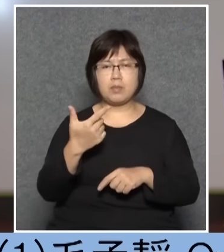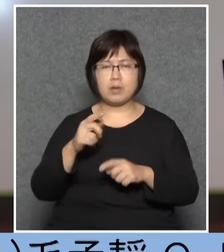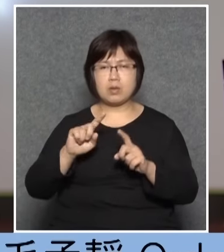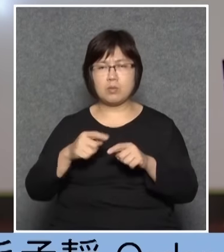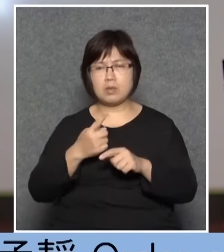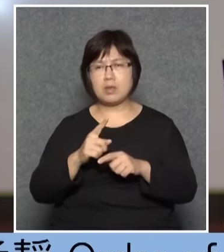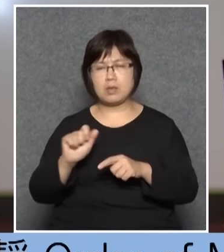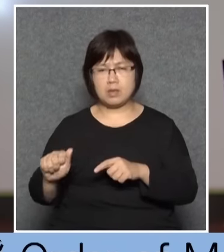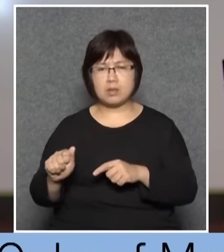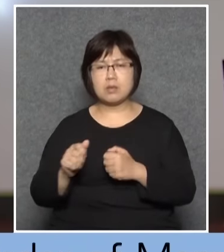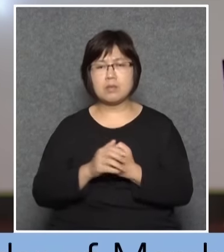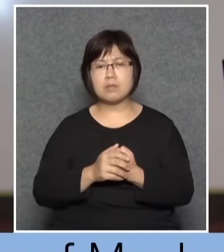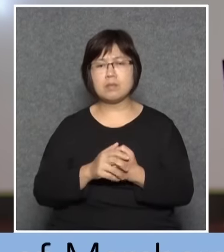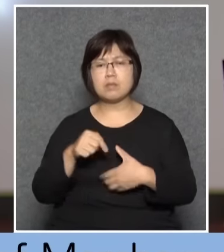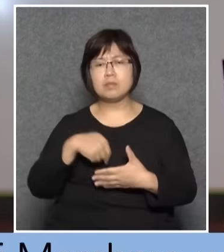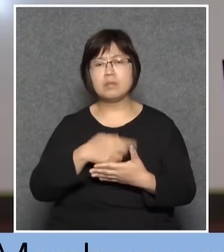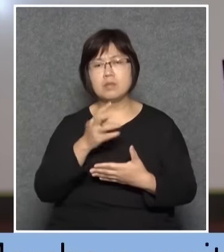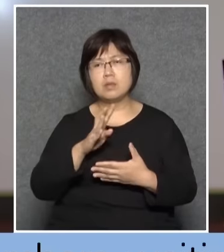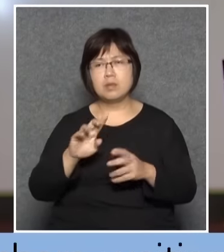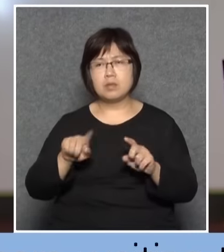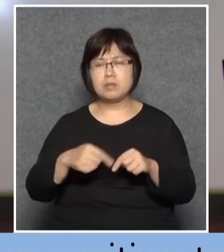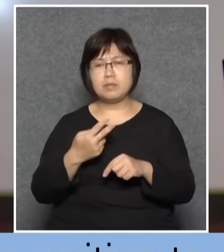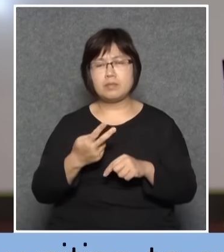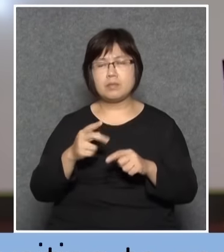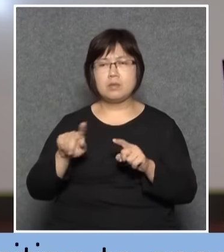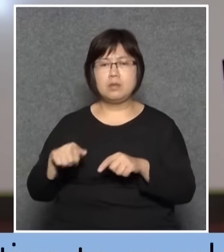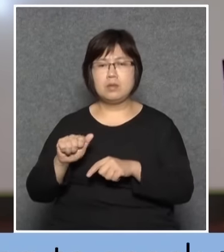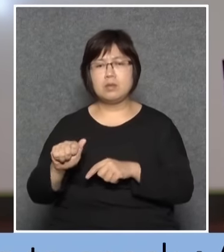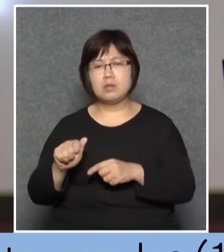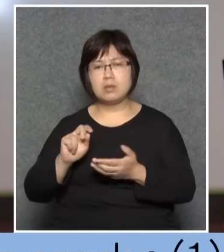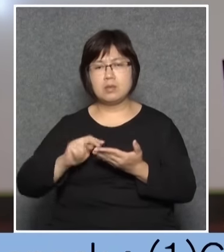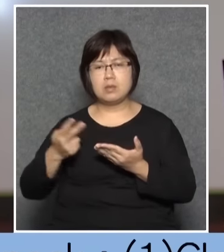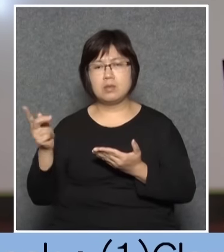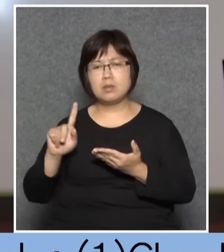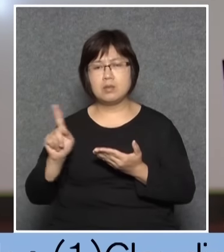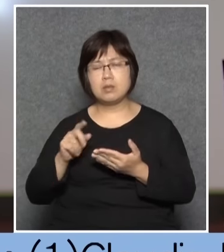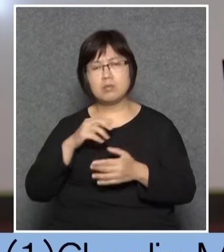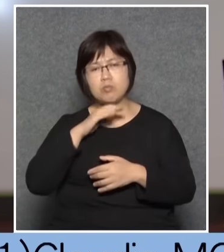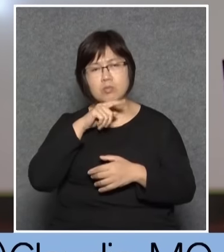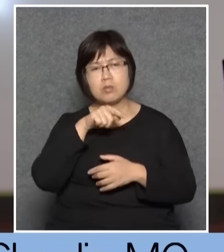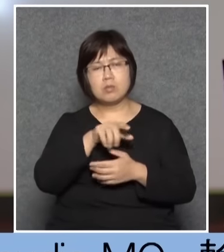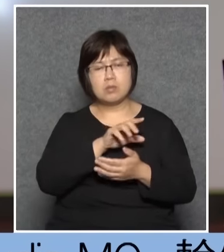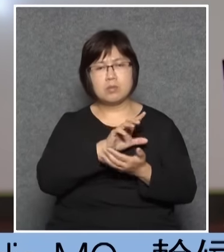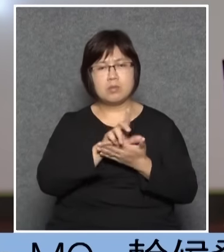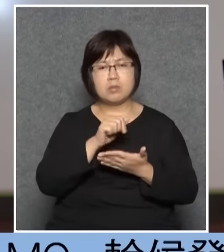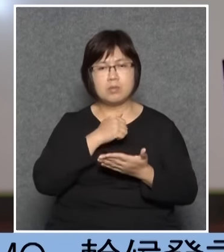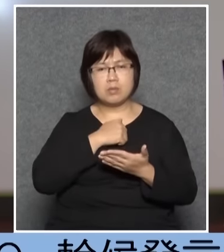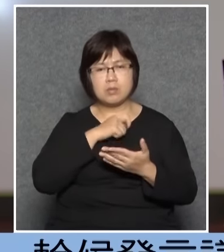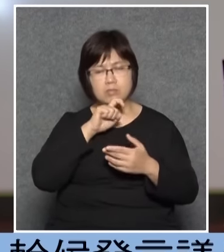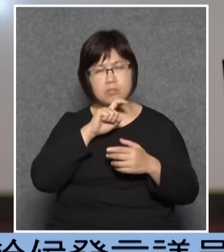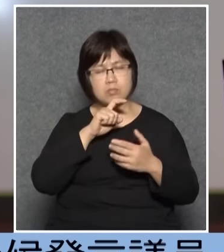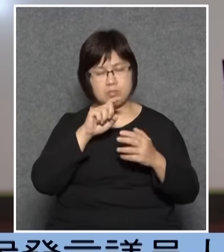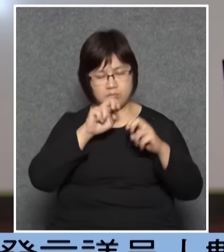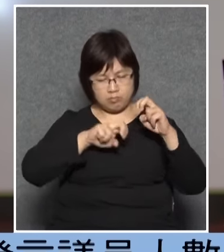48(1)(c)(a) 条嗰度。嗱，其中44(2)(c)(a) 条嗰个修订係点呢？就是如該專員在進行審查